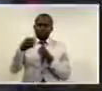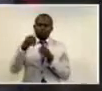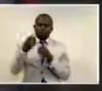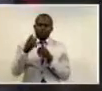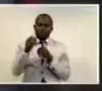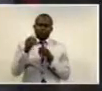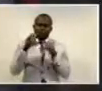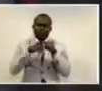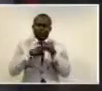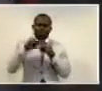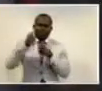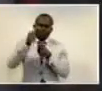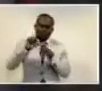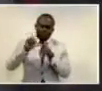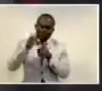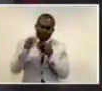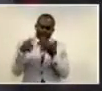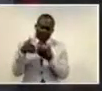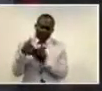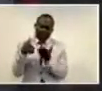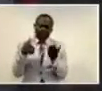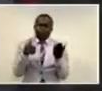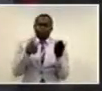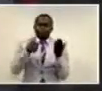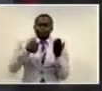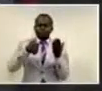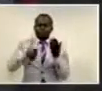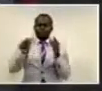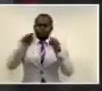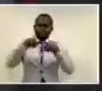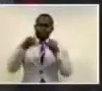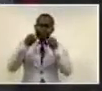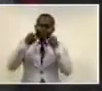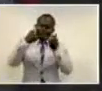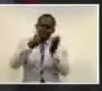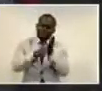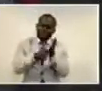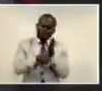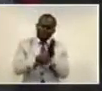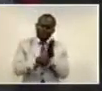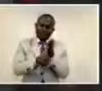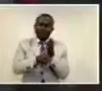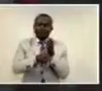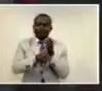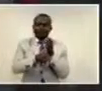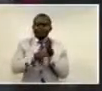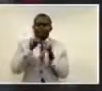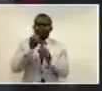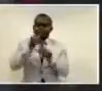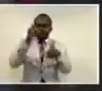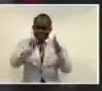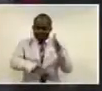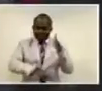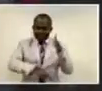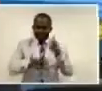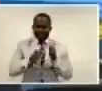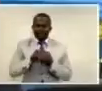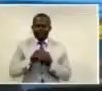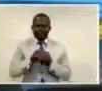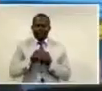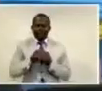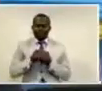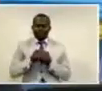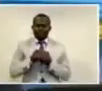bindi ngeramo ntabwo uwo waje mukamubwira icyo kibazo yabikoreye iki